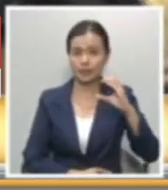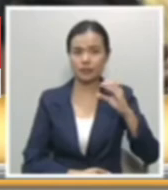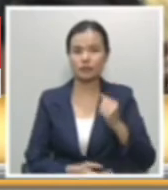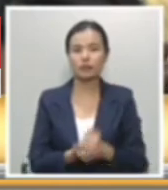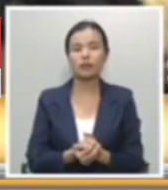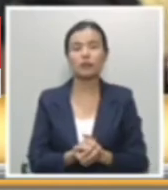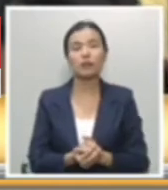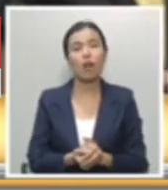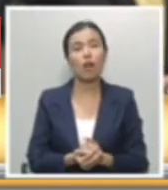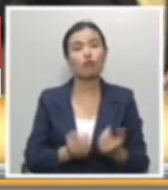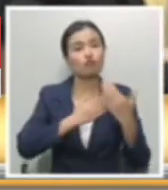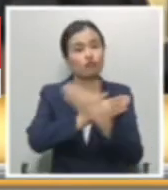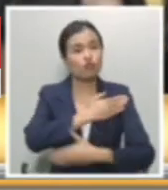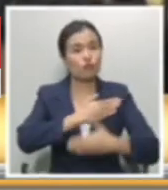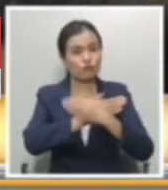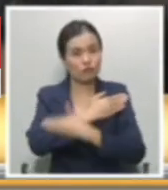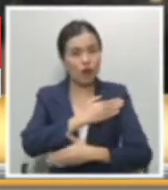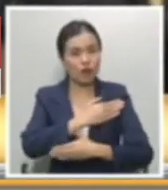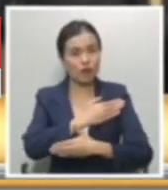ไฟเชื่อม